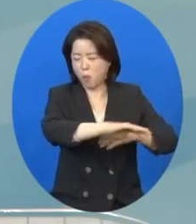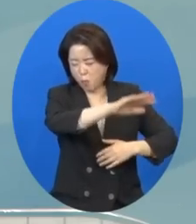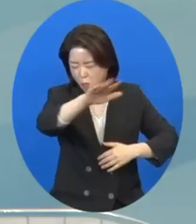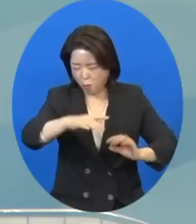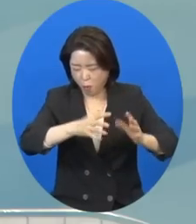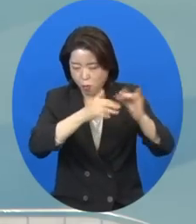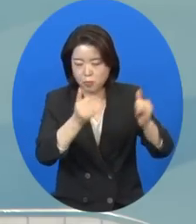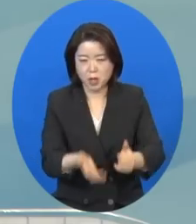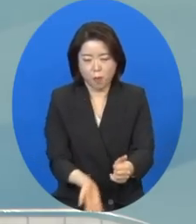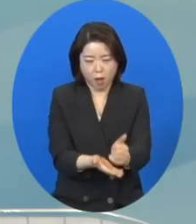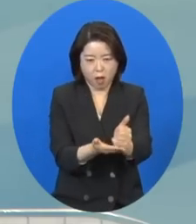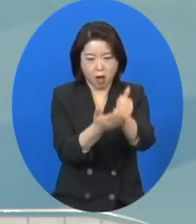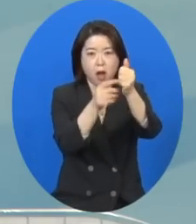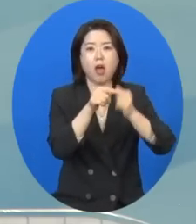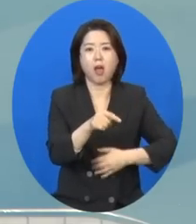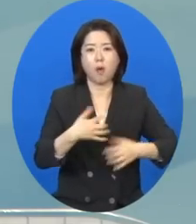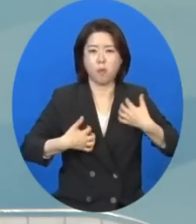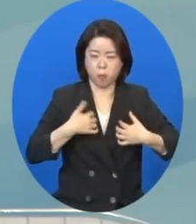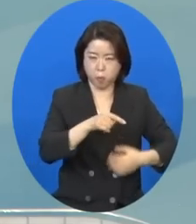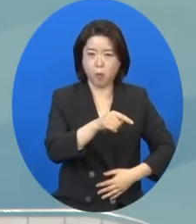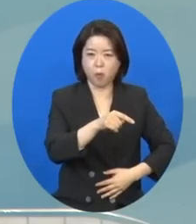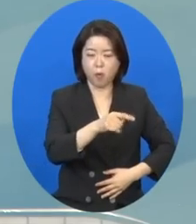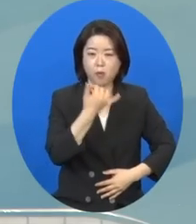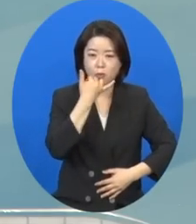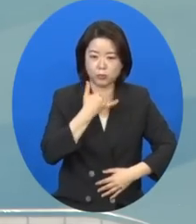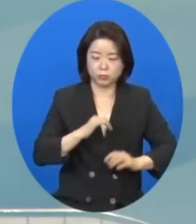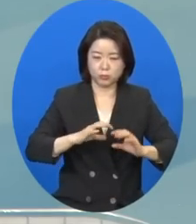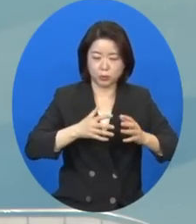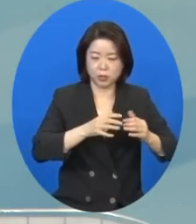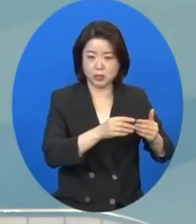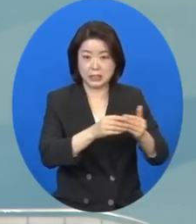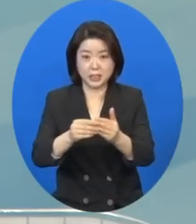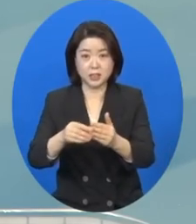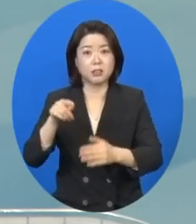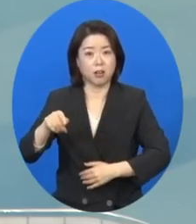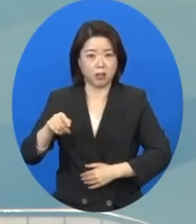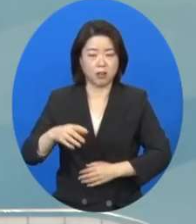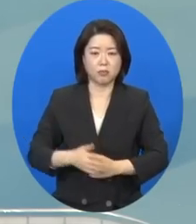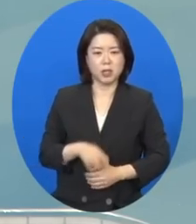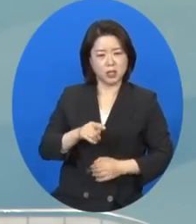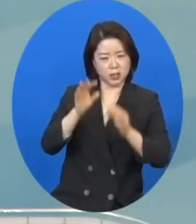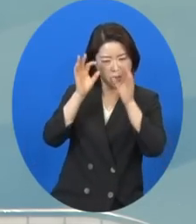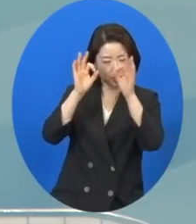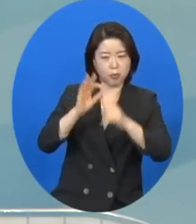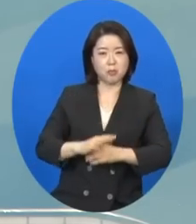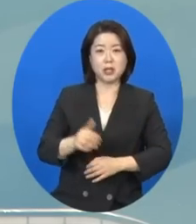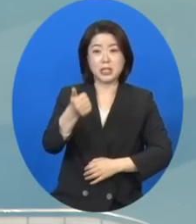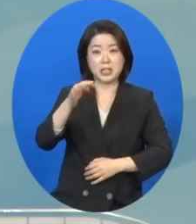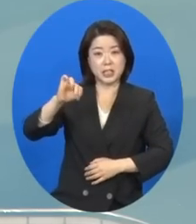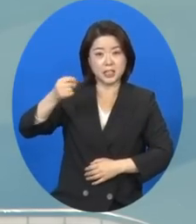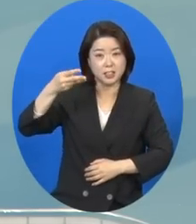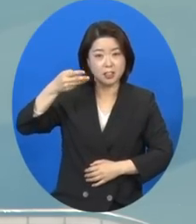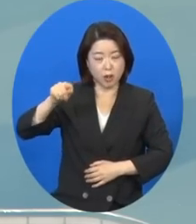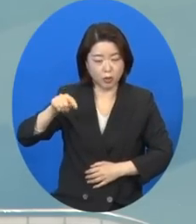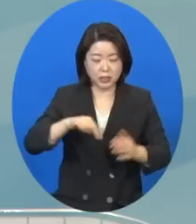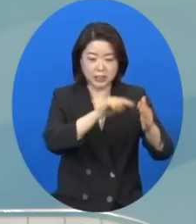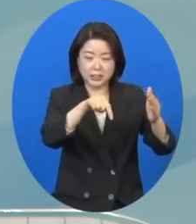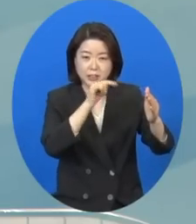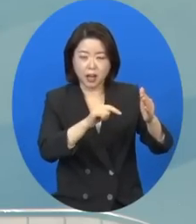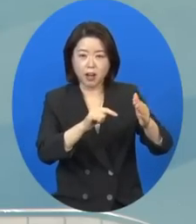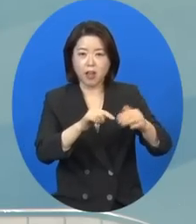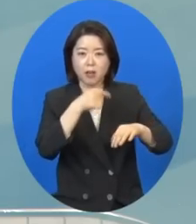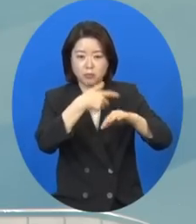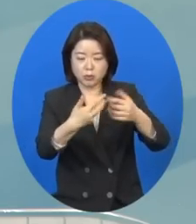온 국민의 지지를 받고 그렇게 독일을 이끌어 갑니다 그러니까이 당시만 보면이 히틀러는 독일의 영웅이죠 민족주의의